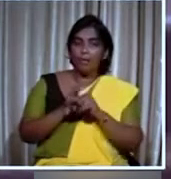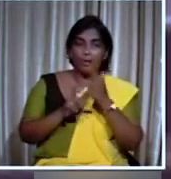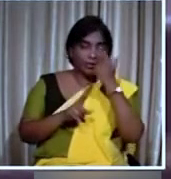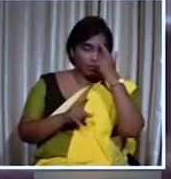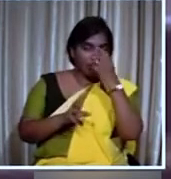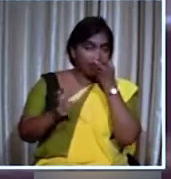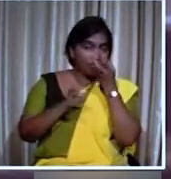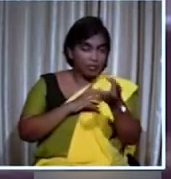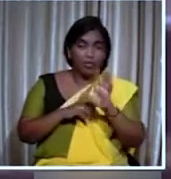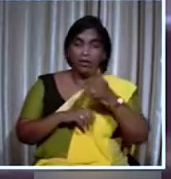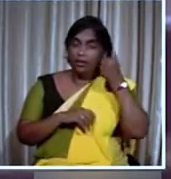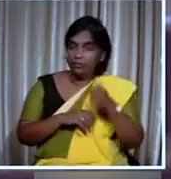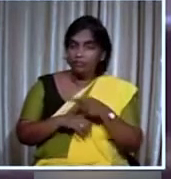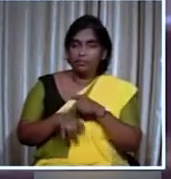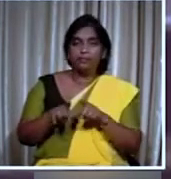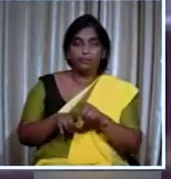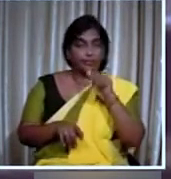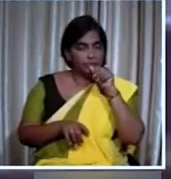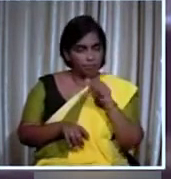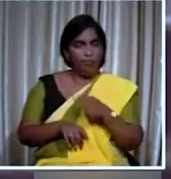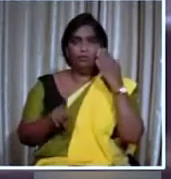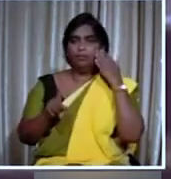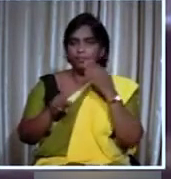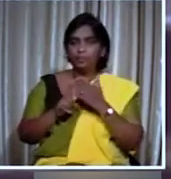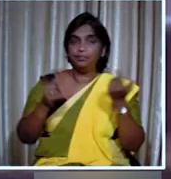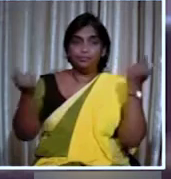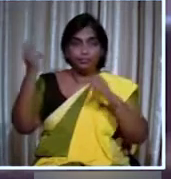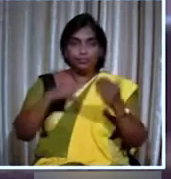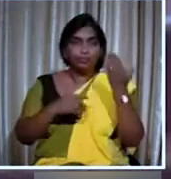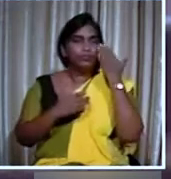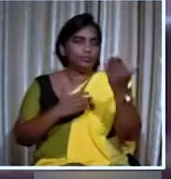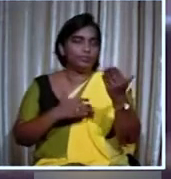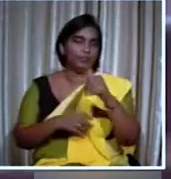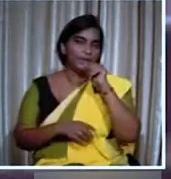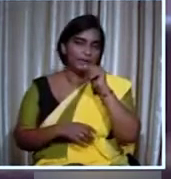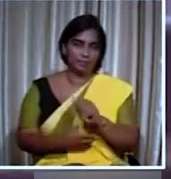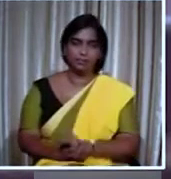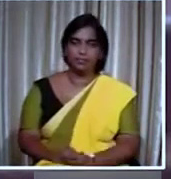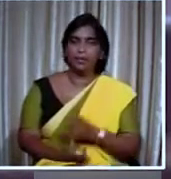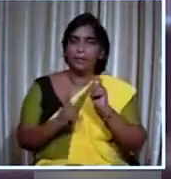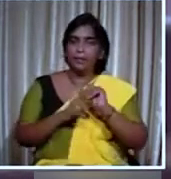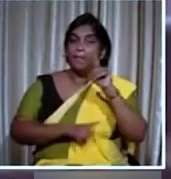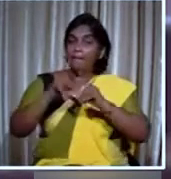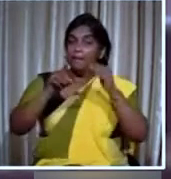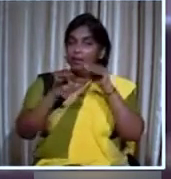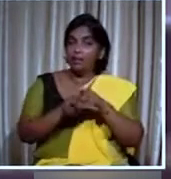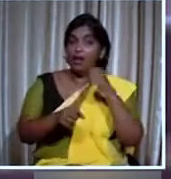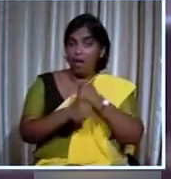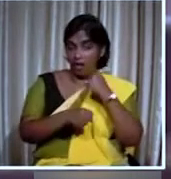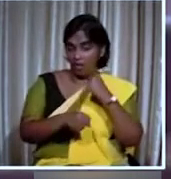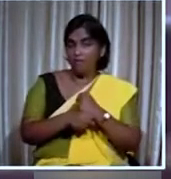පාස්කුකයේ වැදගත්කම අවංකකම මේ සහභාගීත්වයෙන් පැහැදිලිව පේනවා. මේ පාර්ලිමේන්තුව තුල